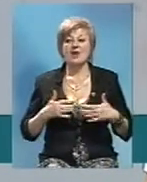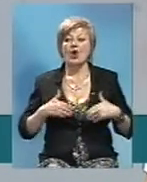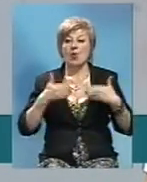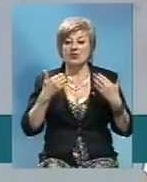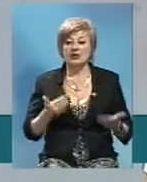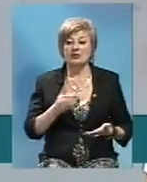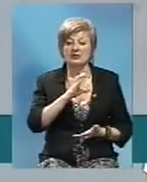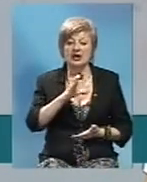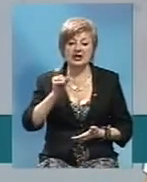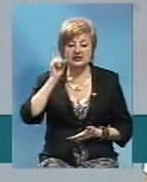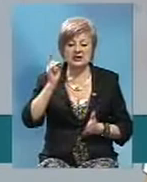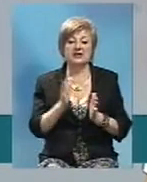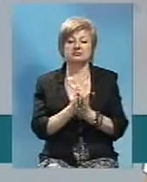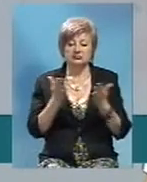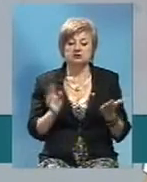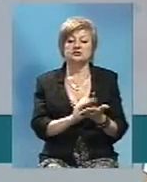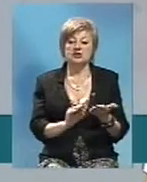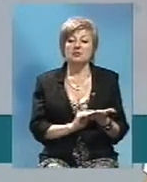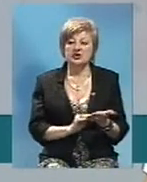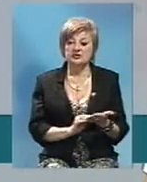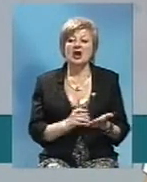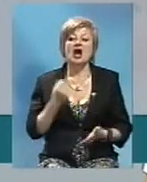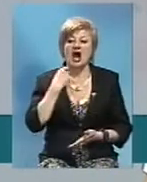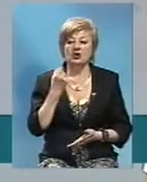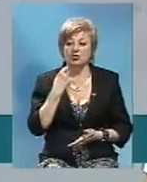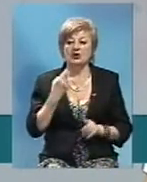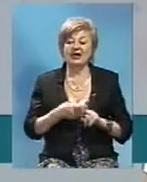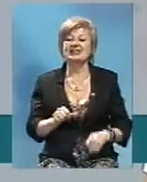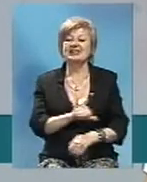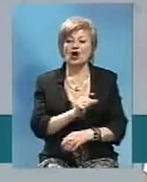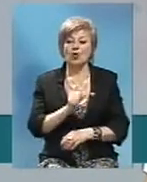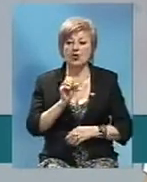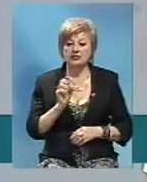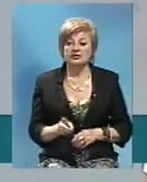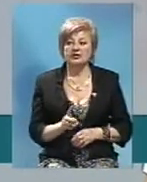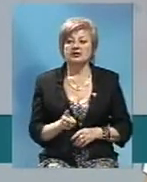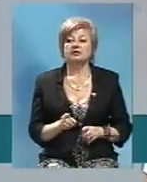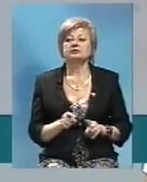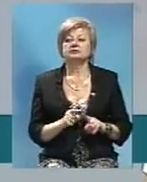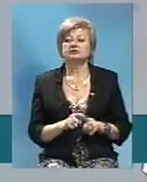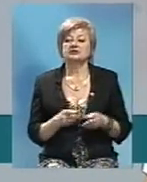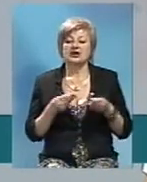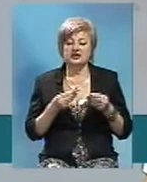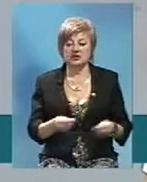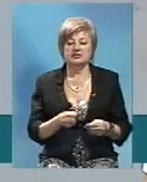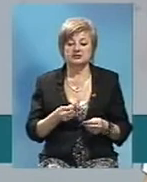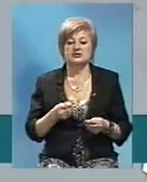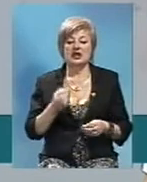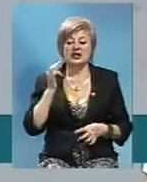советской, большой советской энциклопедии, то там так и написано. Алкоголь – это наркотик, который относится к сильнодействующим наркотическим